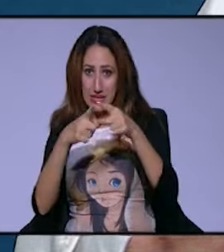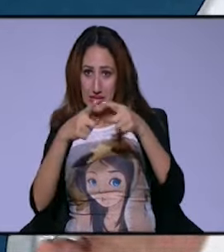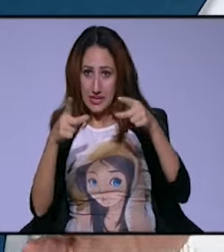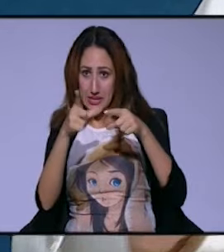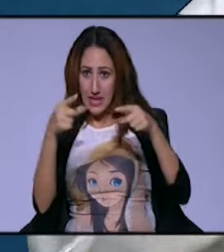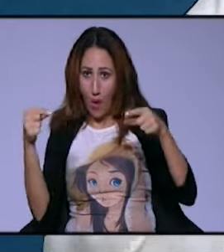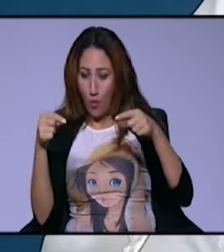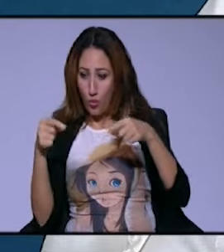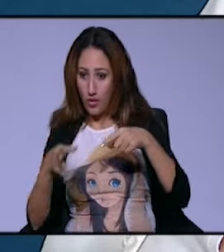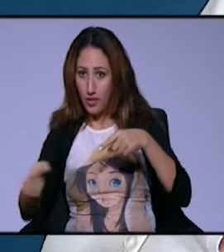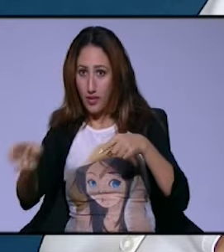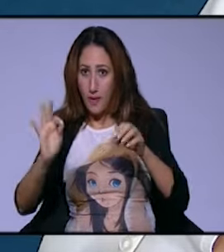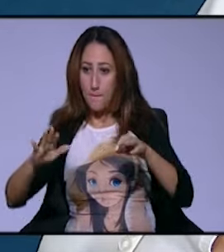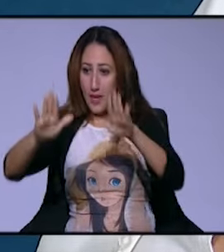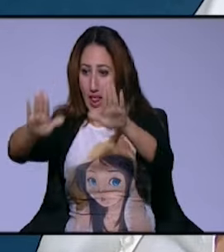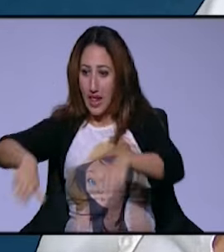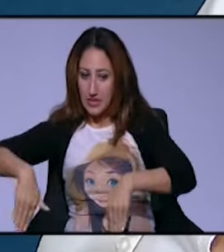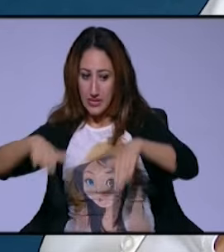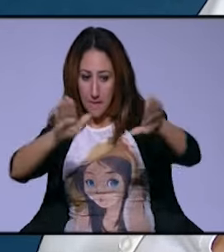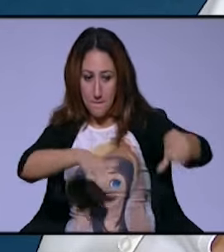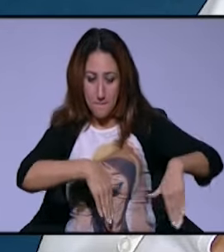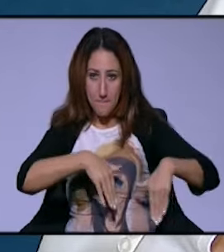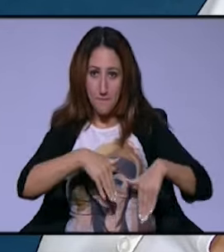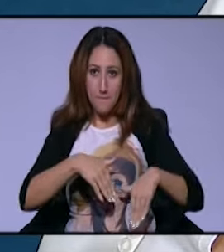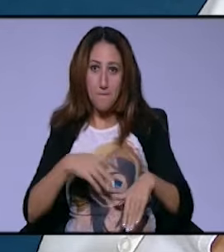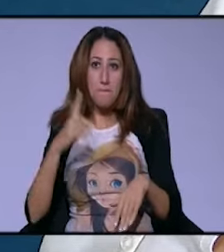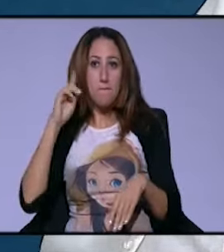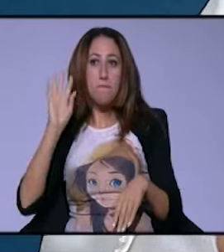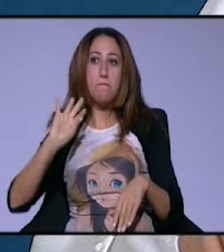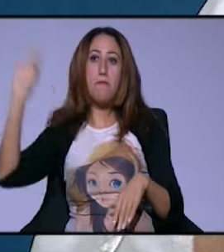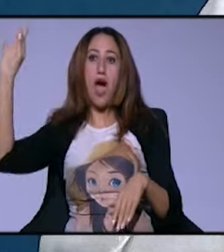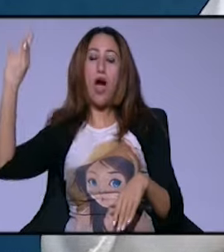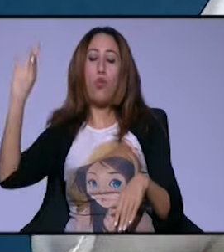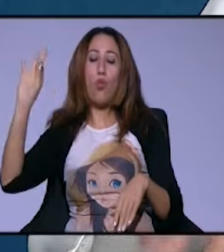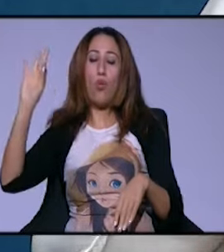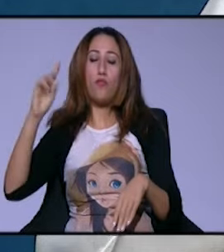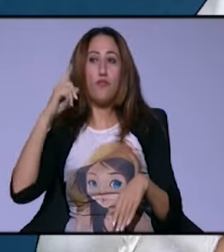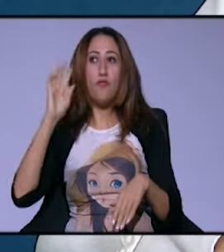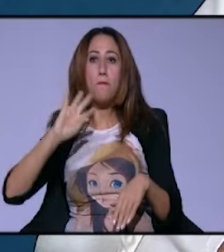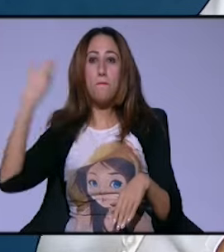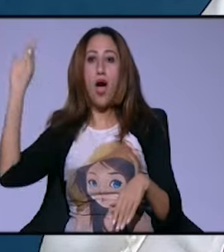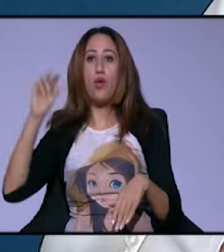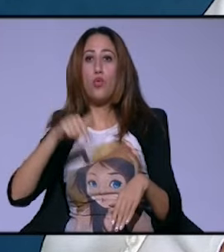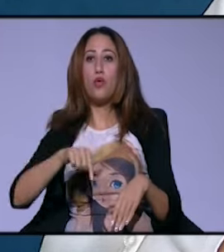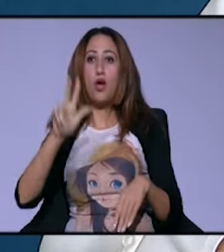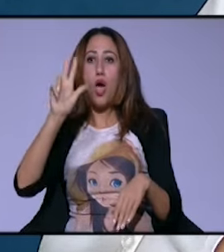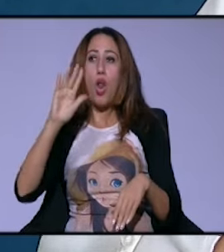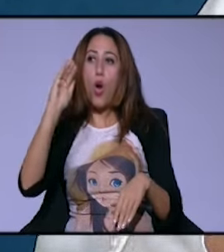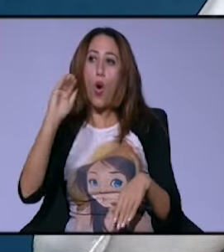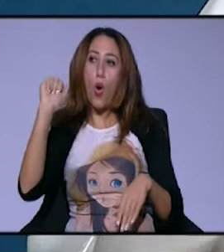لما على طول يفرشه بالحصر. فاشتهر بقى في منطقة الشبرة وطنطا وكده إنه